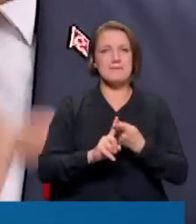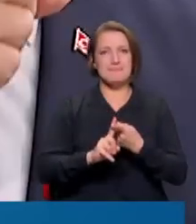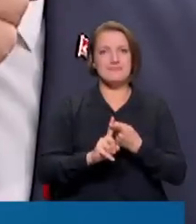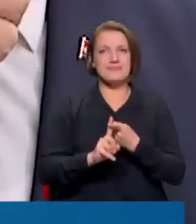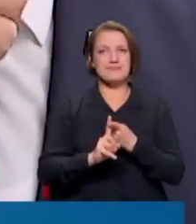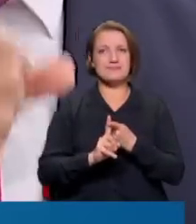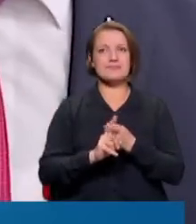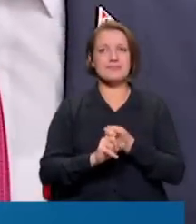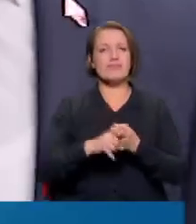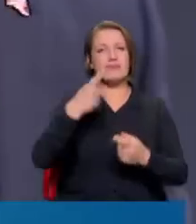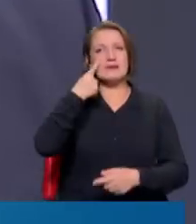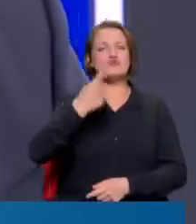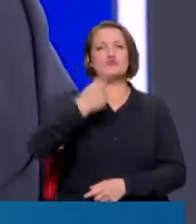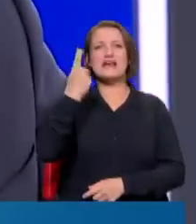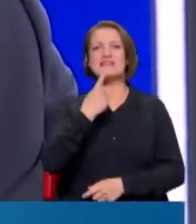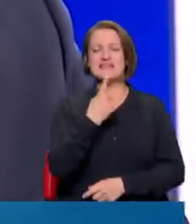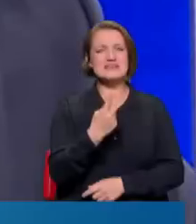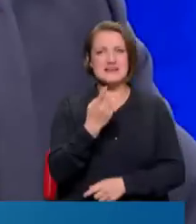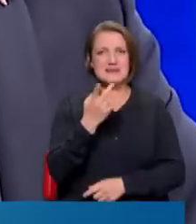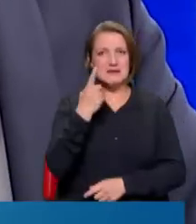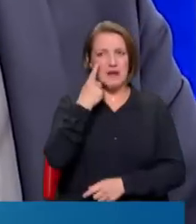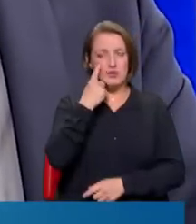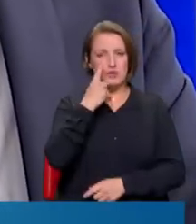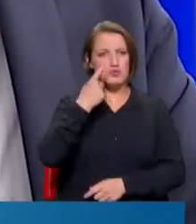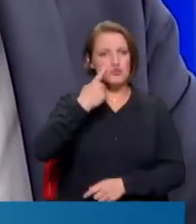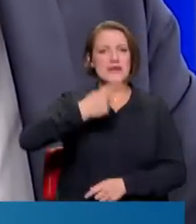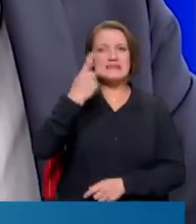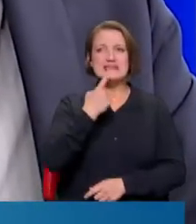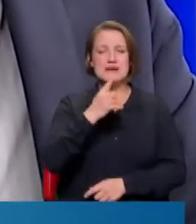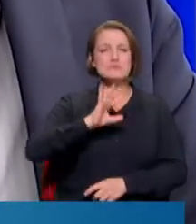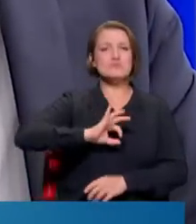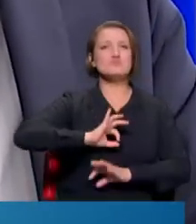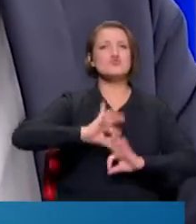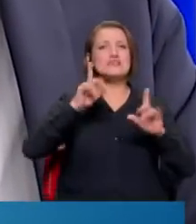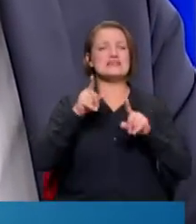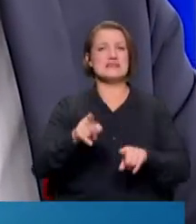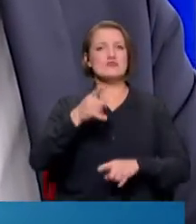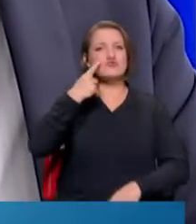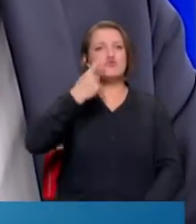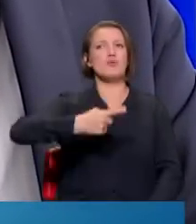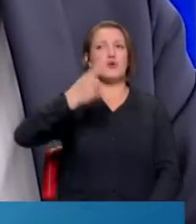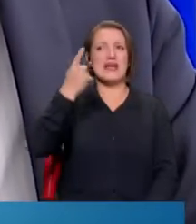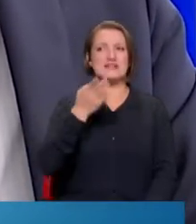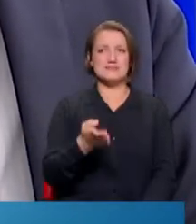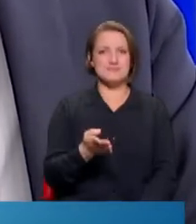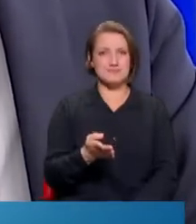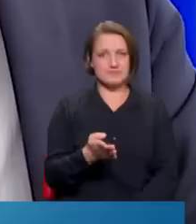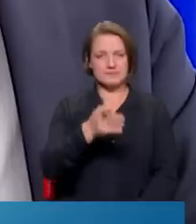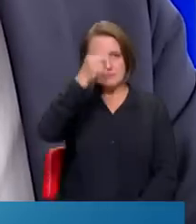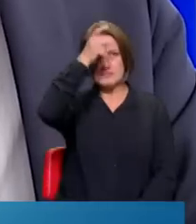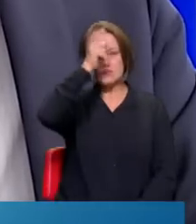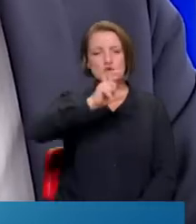ve Cumhuriyet nedir derseniz Atatürk'ün cumhuriyeti Atatürk'ün mucizesidir ama Cumhuriyet